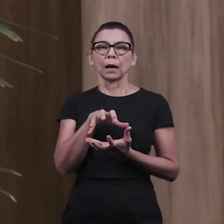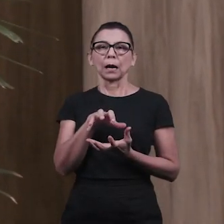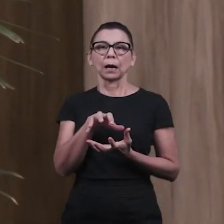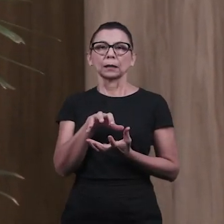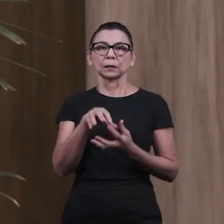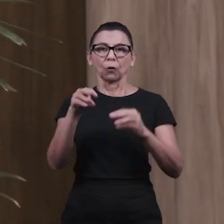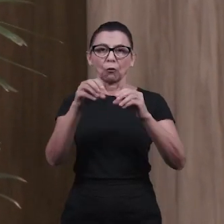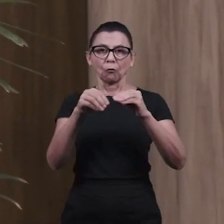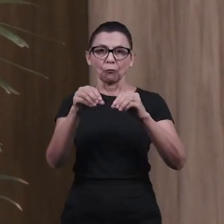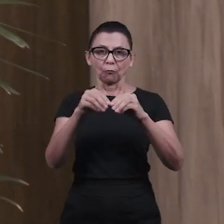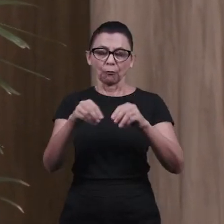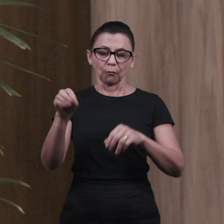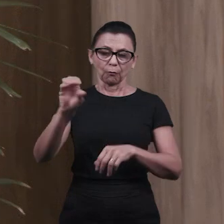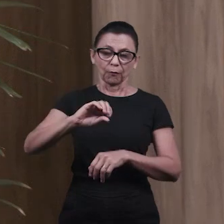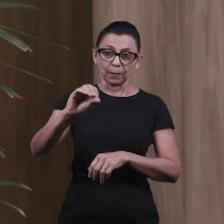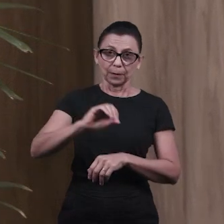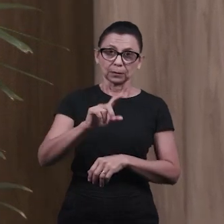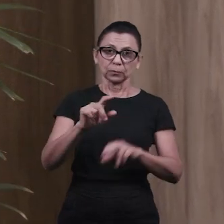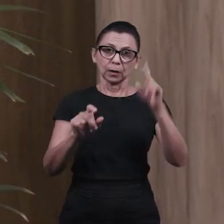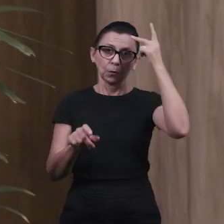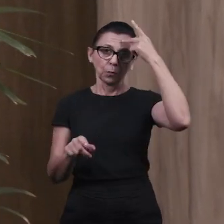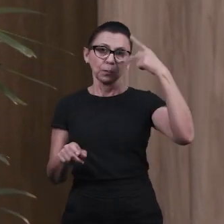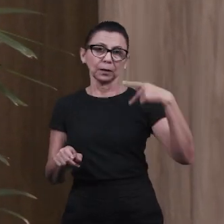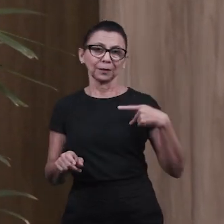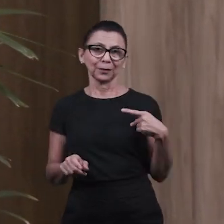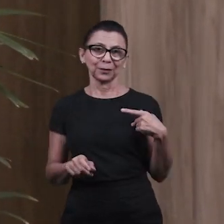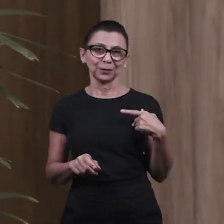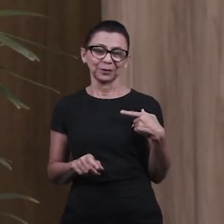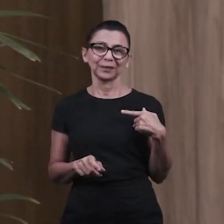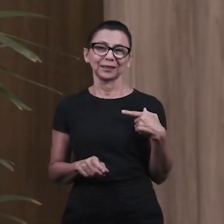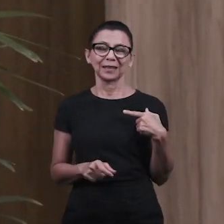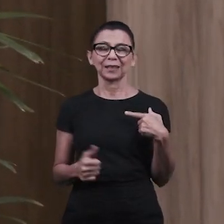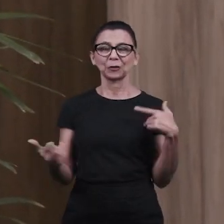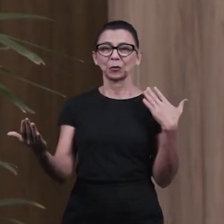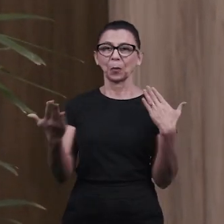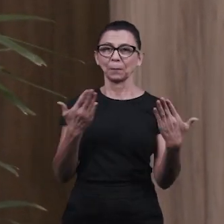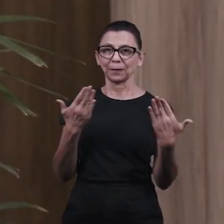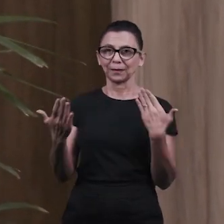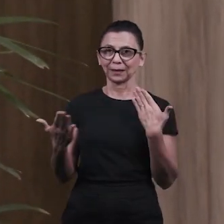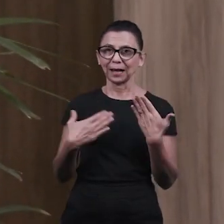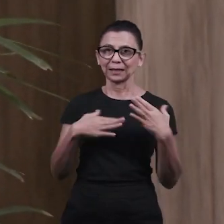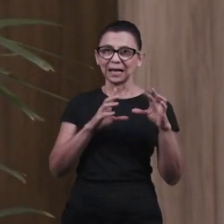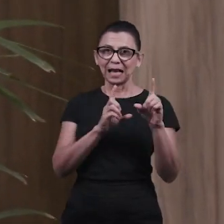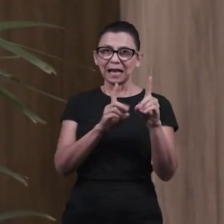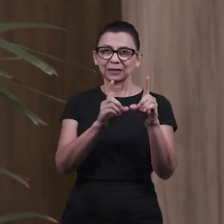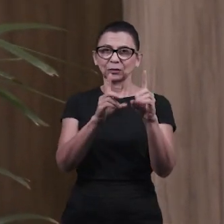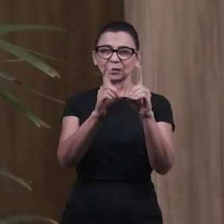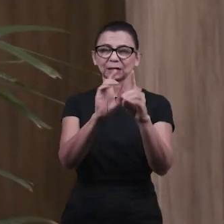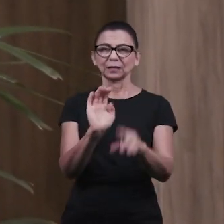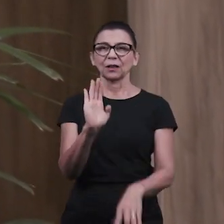du salut et influence dans le comportement du chrétien.